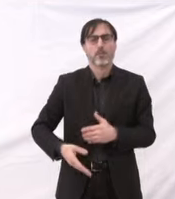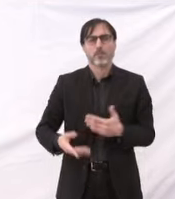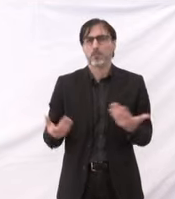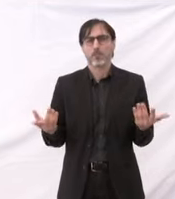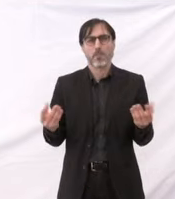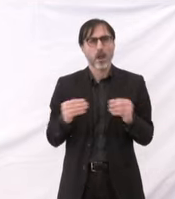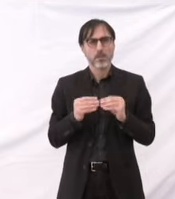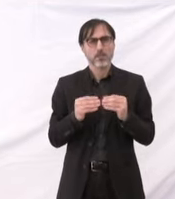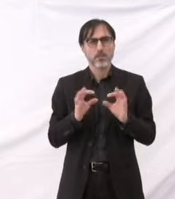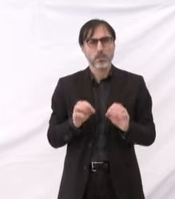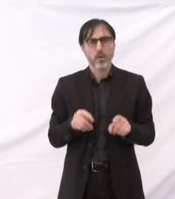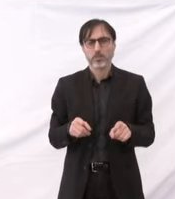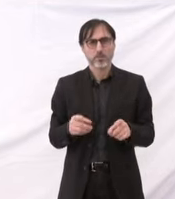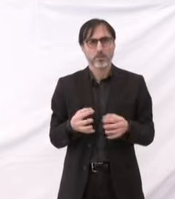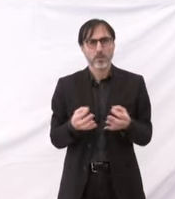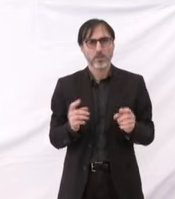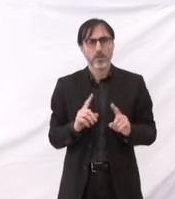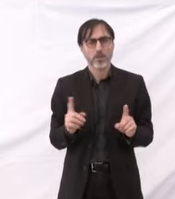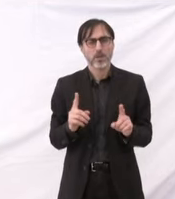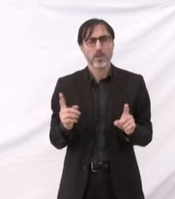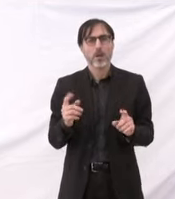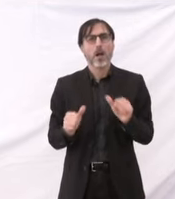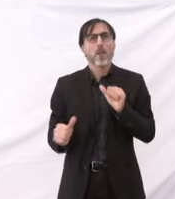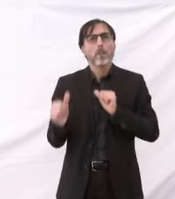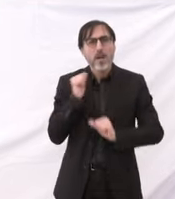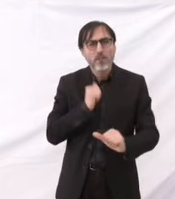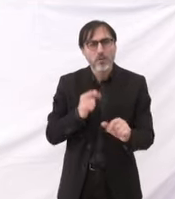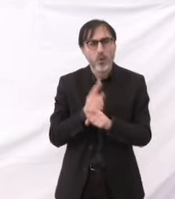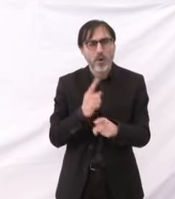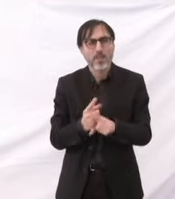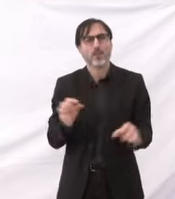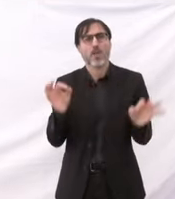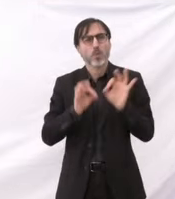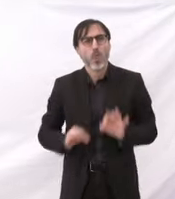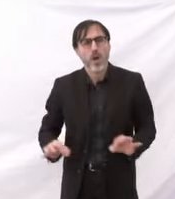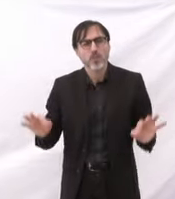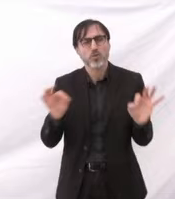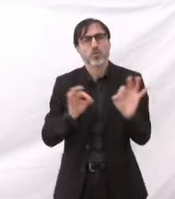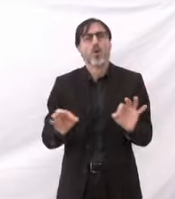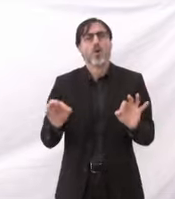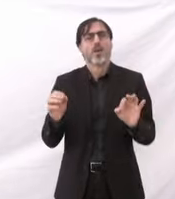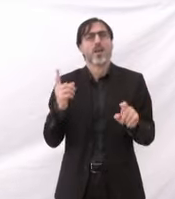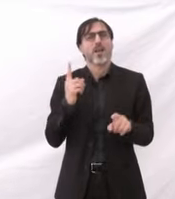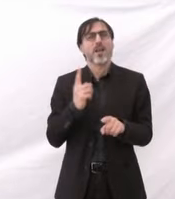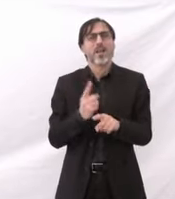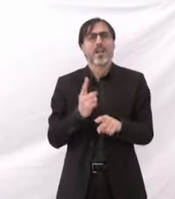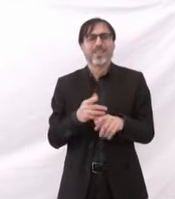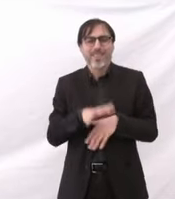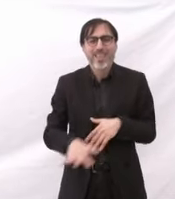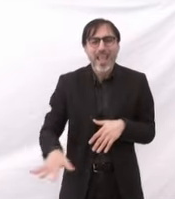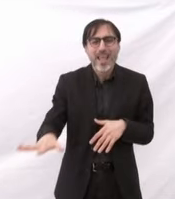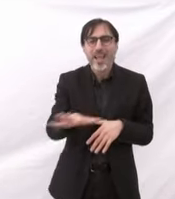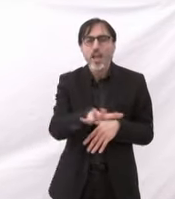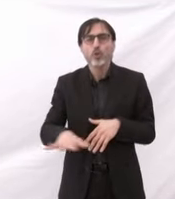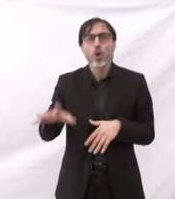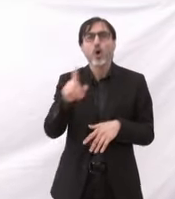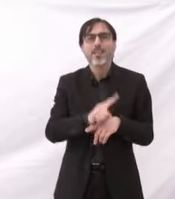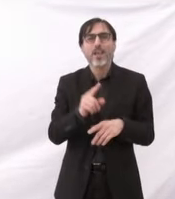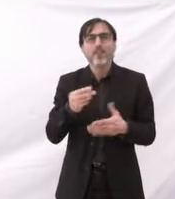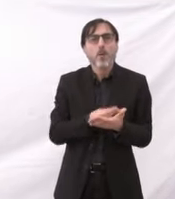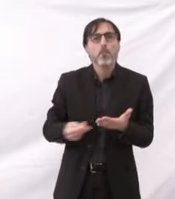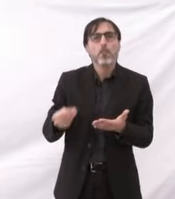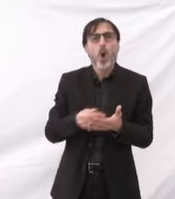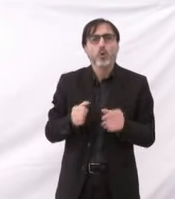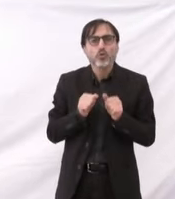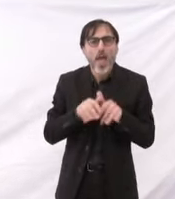è questo il sistema. Il sistema è la prevenzione, è l'educazione, è sommergere quei territori di progetti,